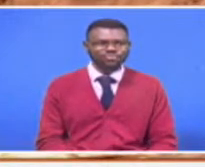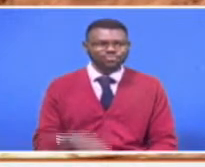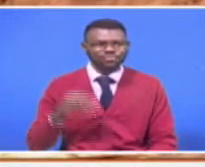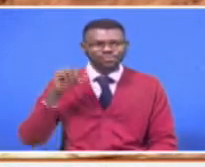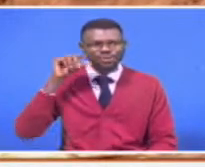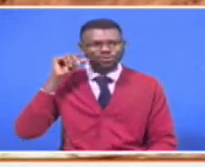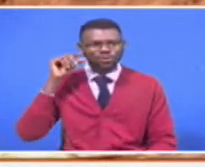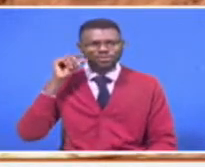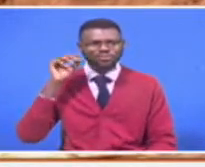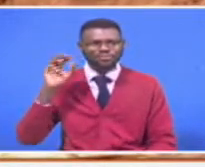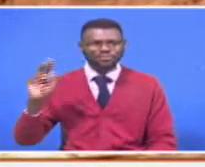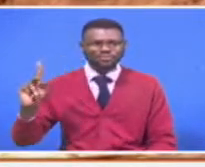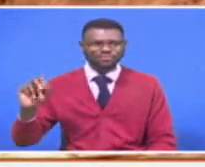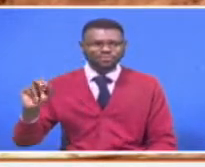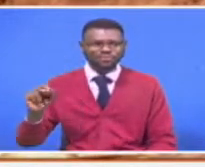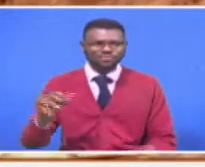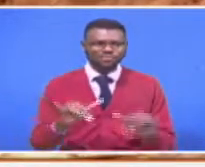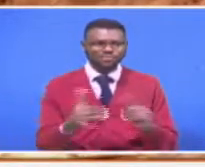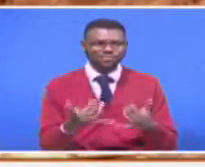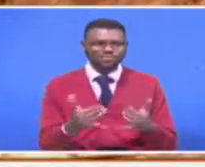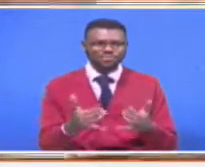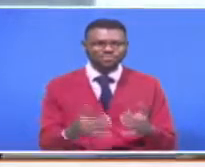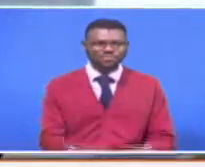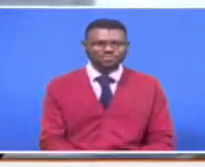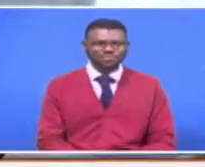Gloria Milimu, KTN News.